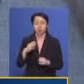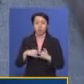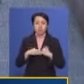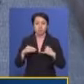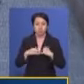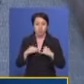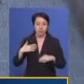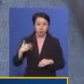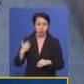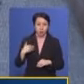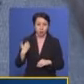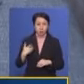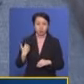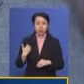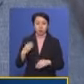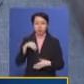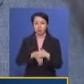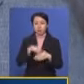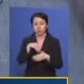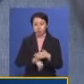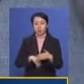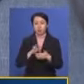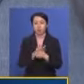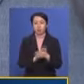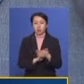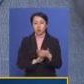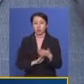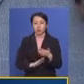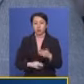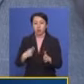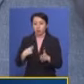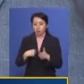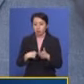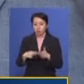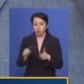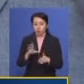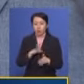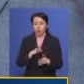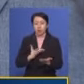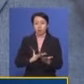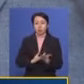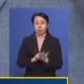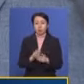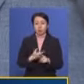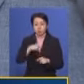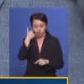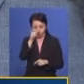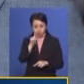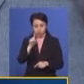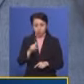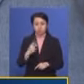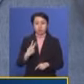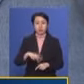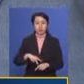удобрений. Но это не все. Внесение продолжается. Приобретено и оплачено в текущем году 123 тысячи